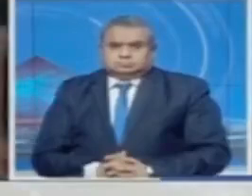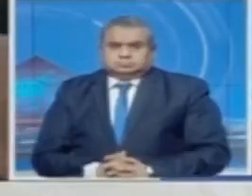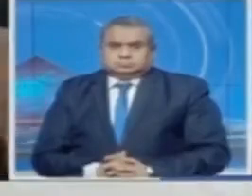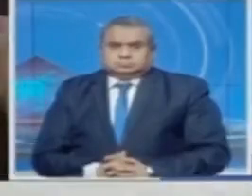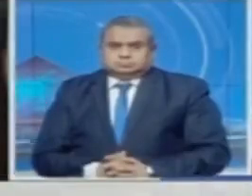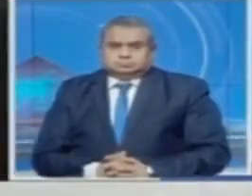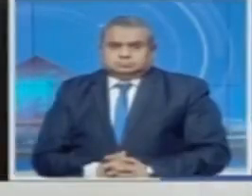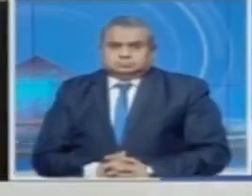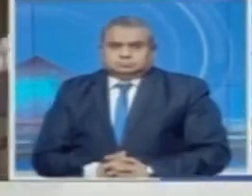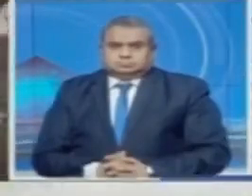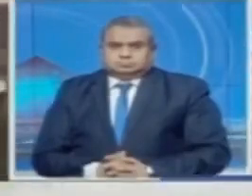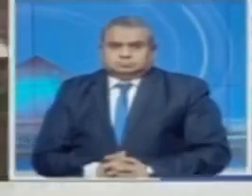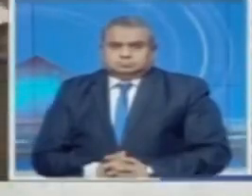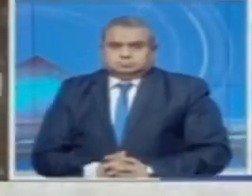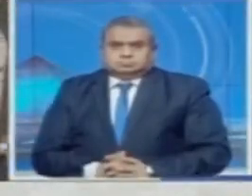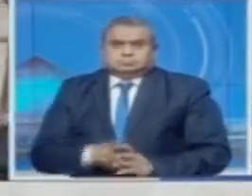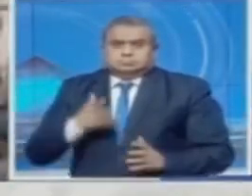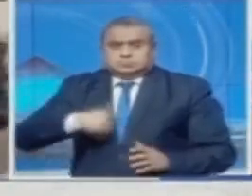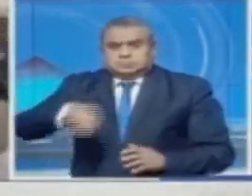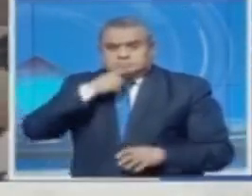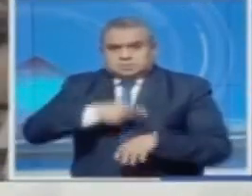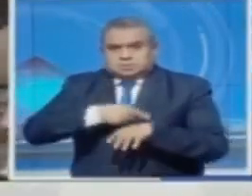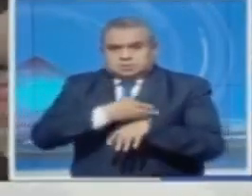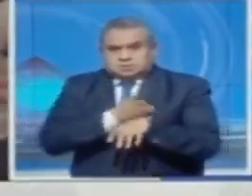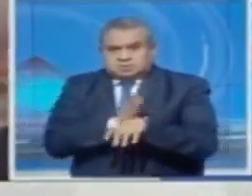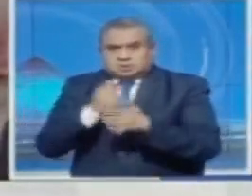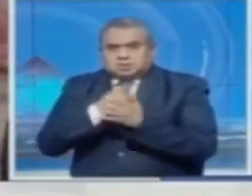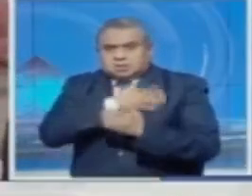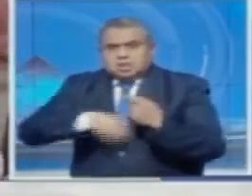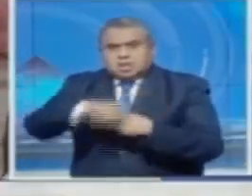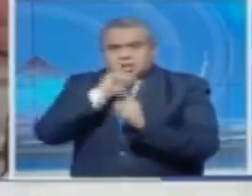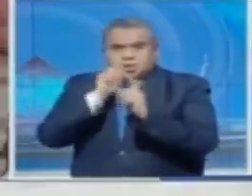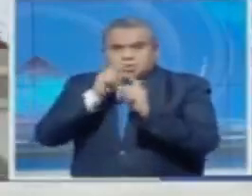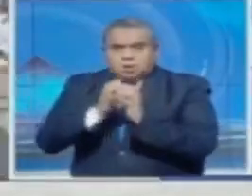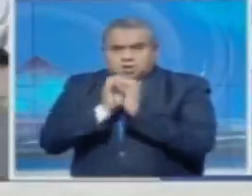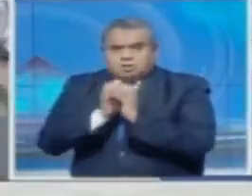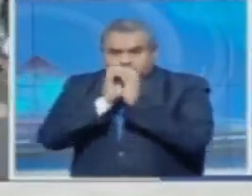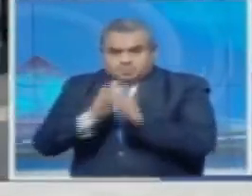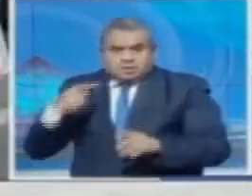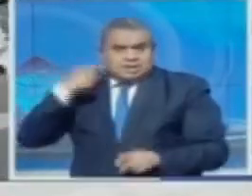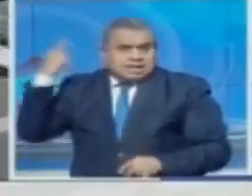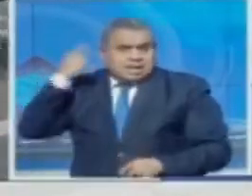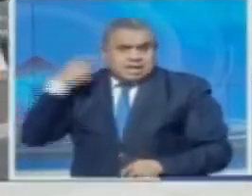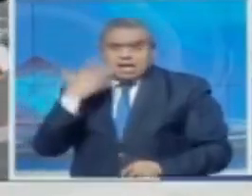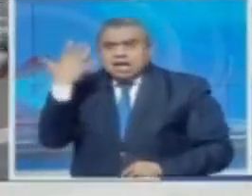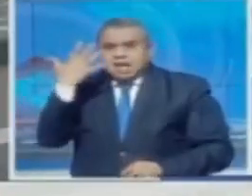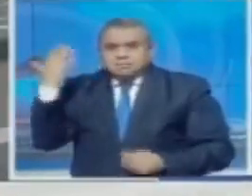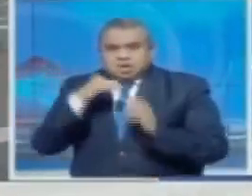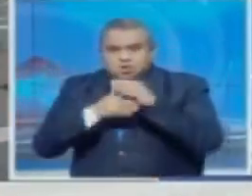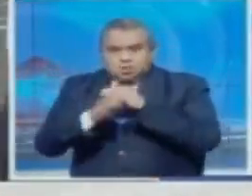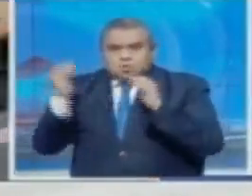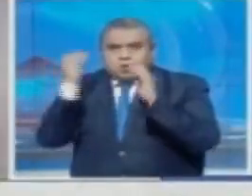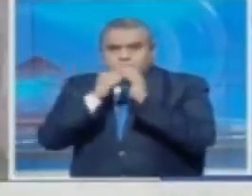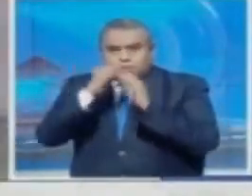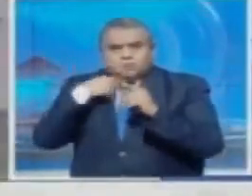سلام الله. حانت لحظة مغادرة حجاج القرعة المدينة المنورة بعد 5 أيام من الأجواء